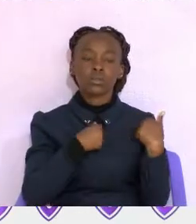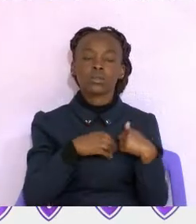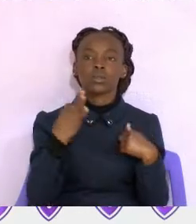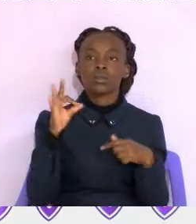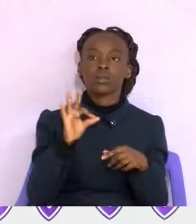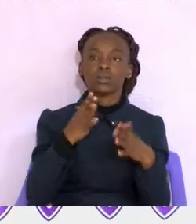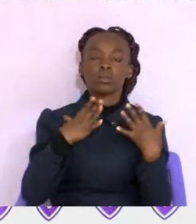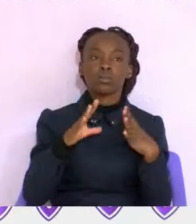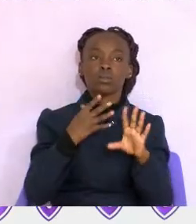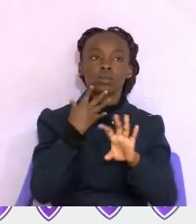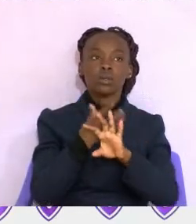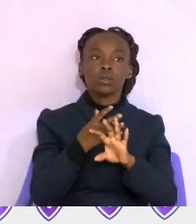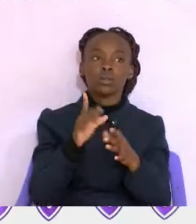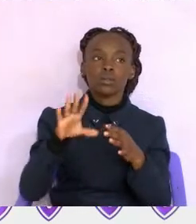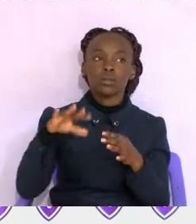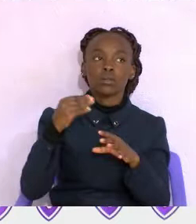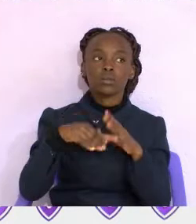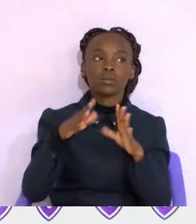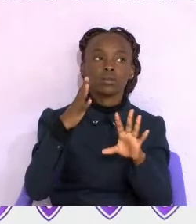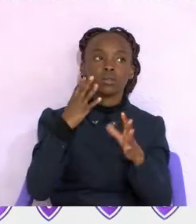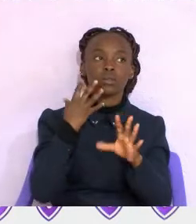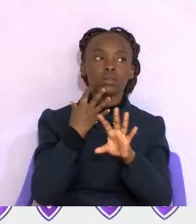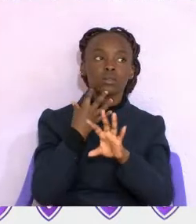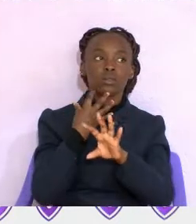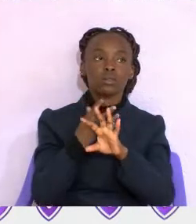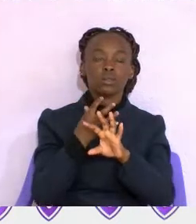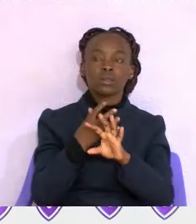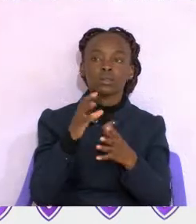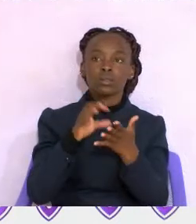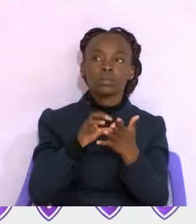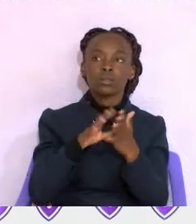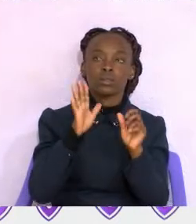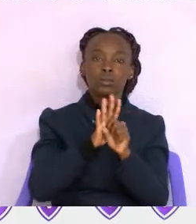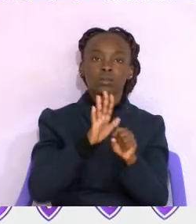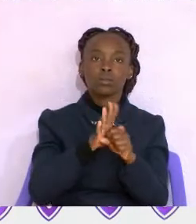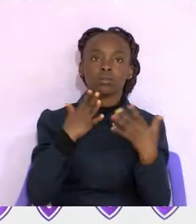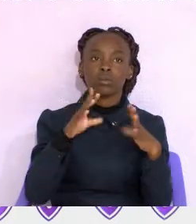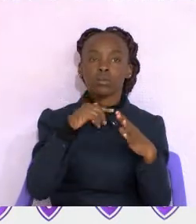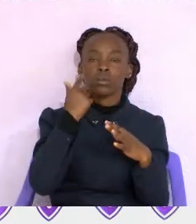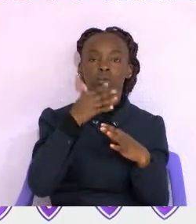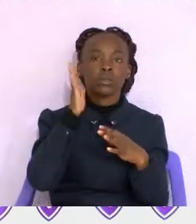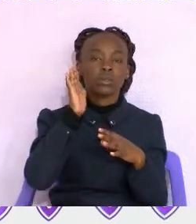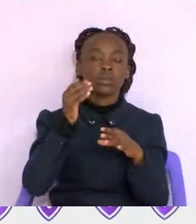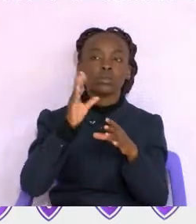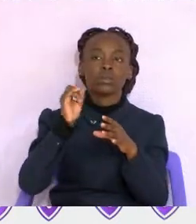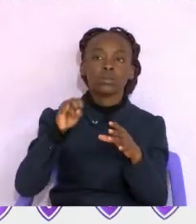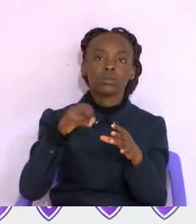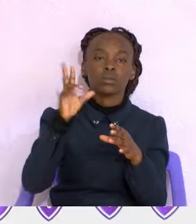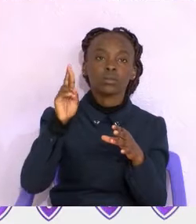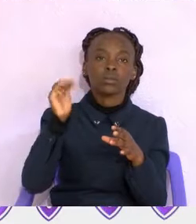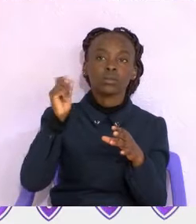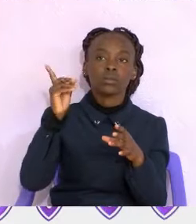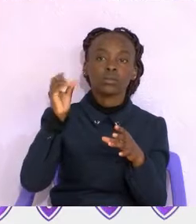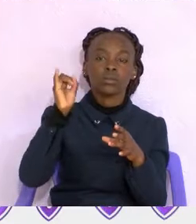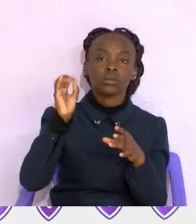migumu, akajipata kwa hali ngumu. Na leo Mungu tazama kuna wengi wanasikiza ndani ya Juda Radio. Wengine Baba wanatazama